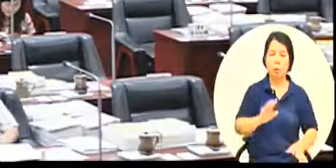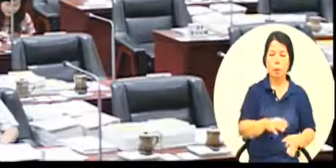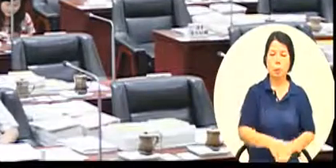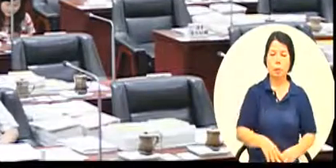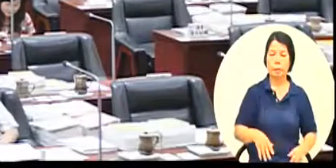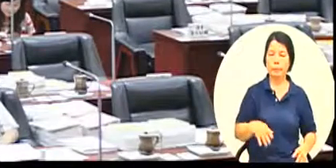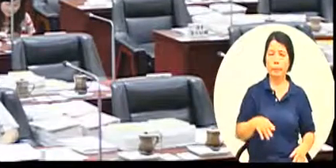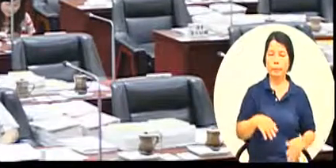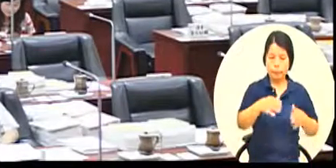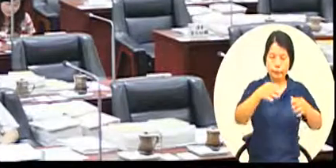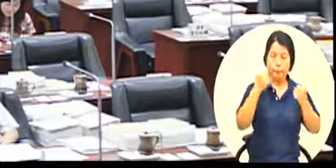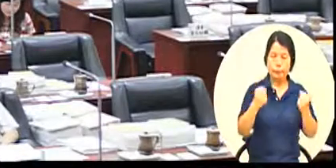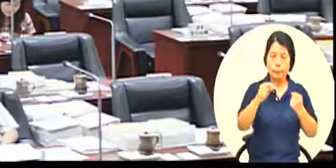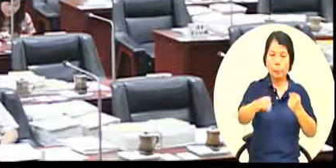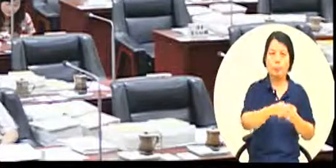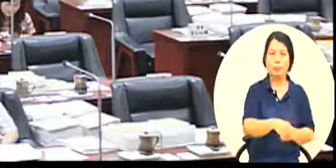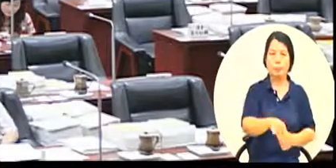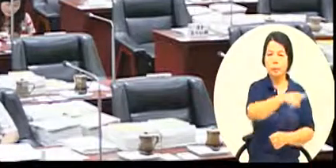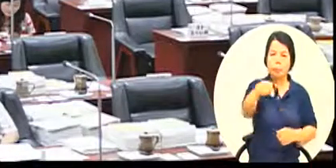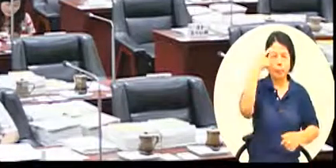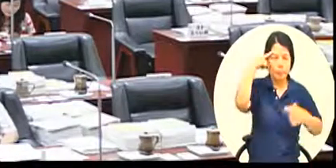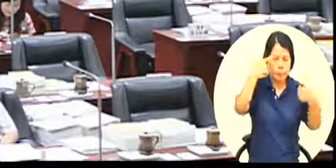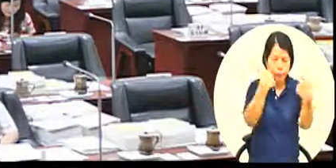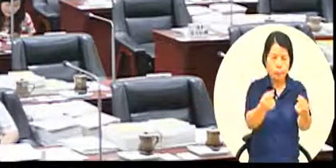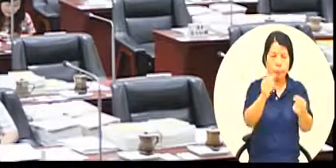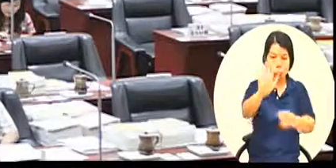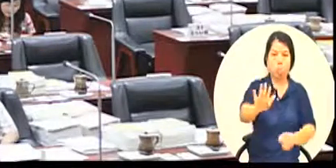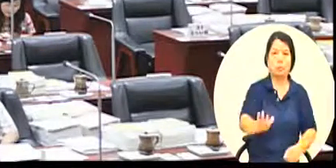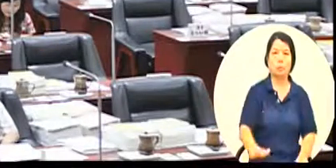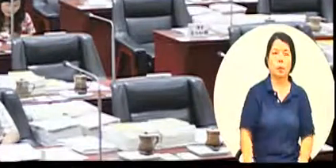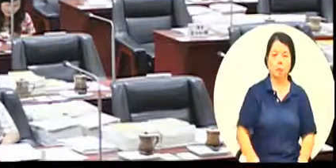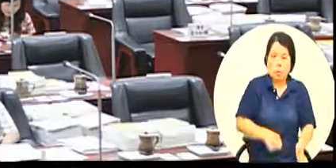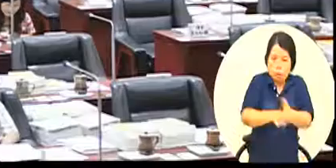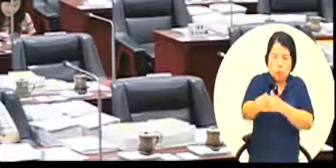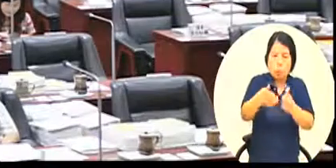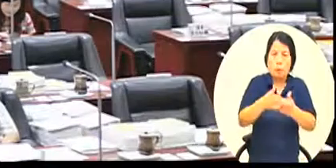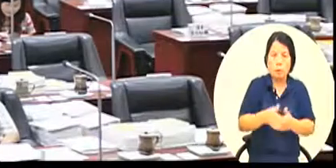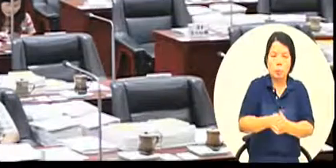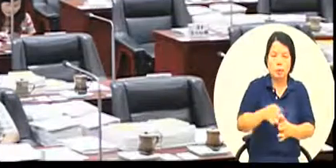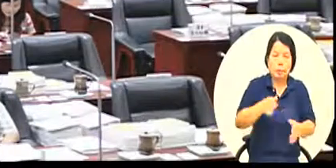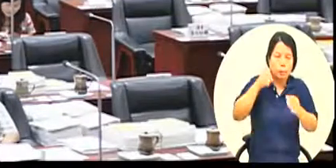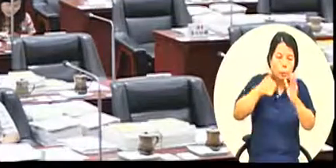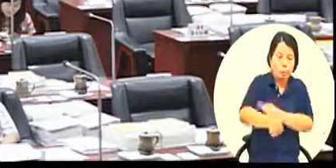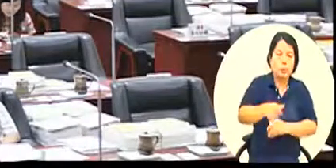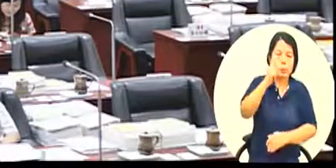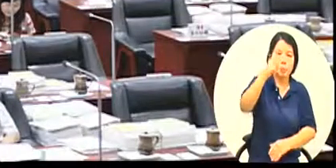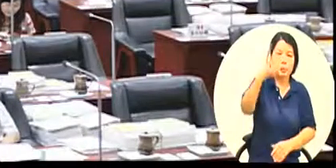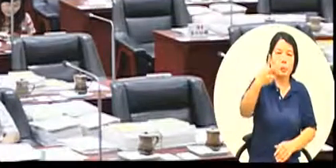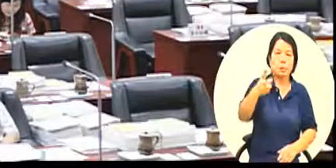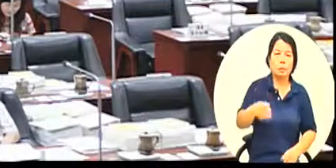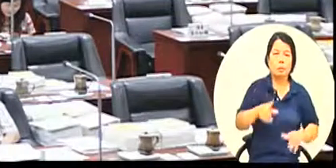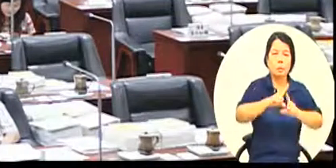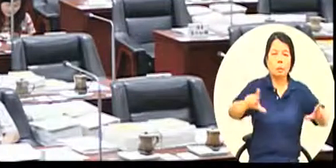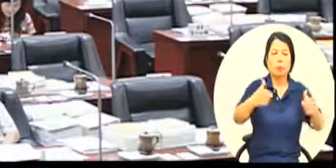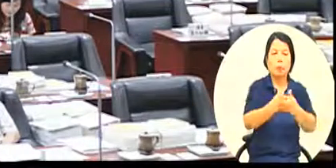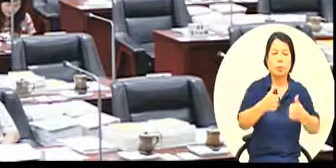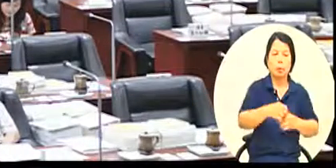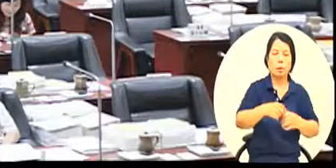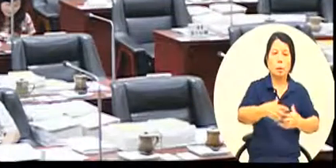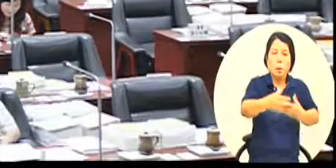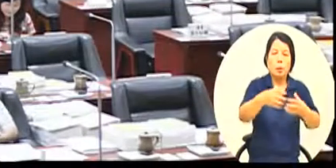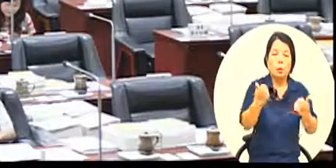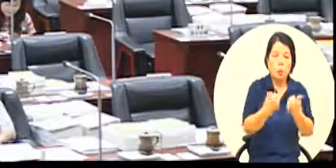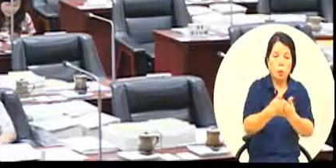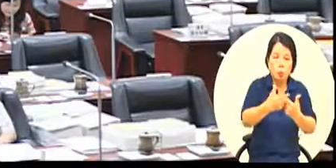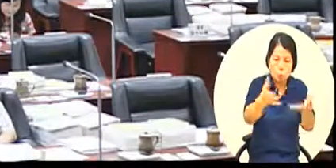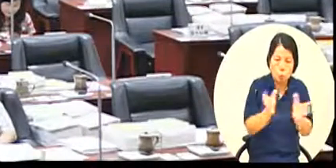吼。在进大家处的共识之下，直接就当进送二读。啊，拄只咱的大会议事组都讲过啊，